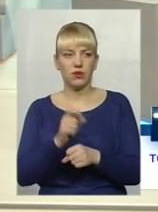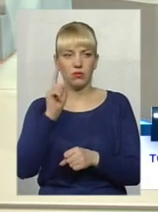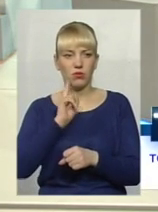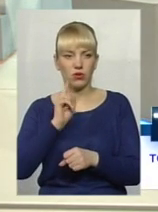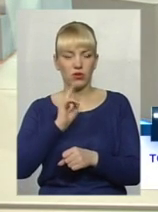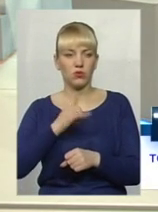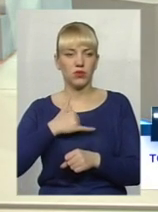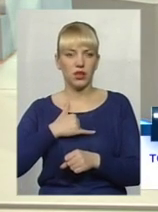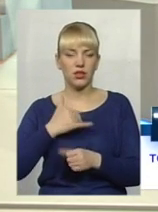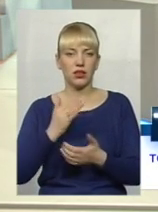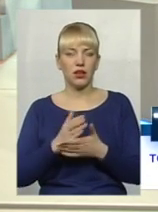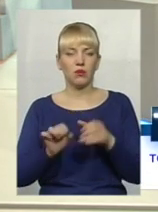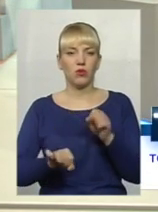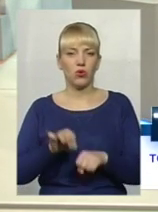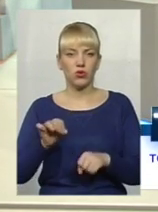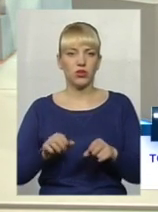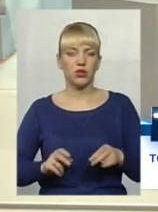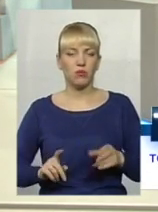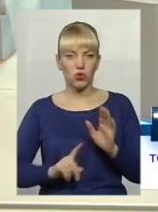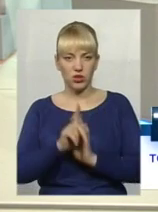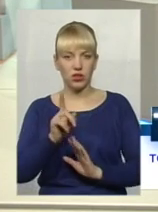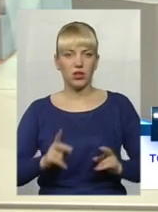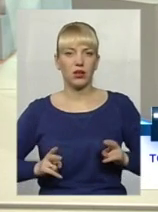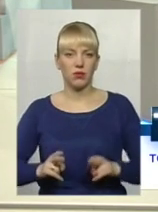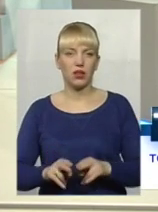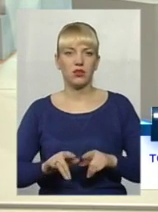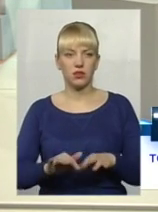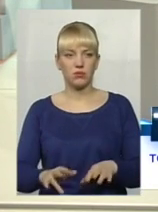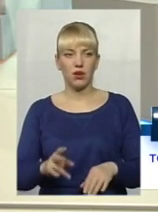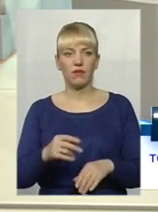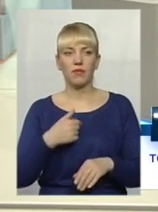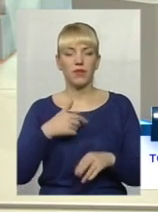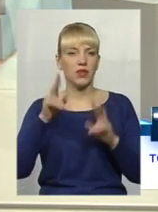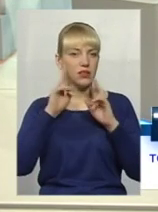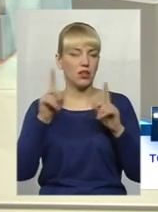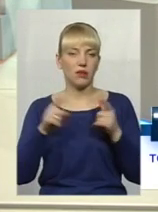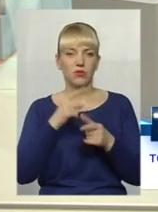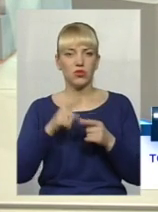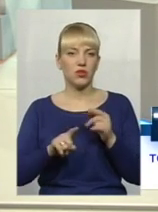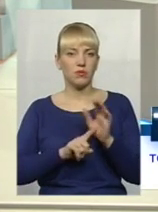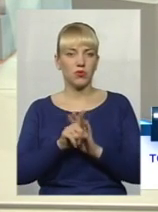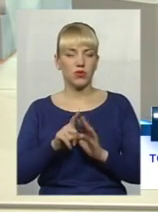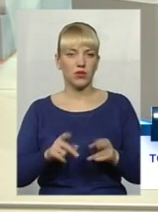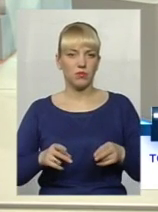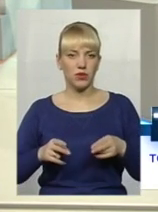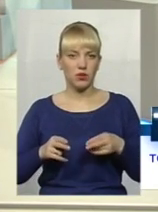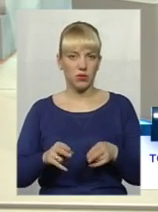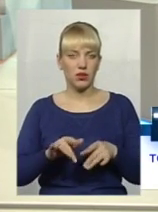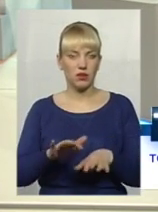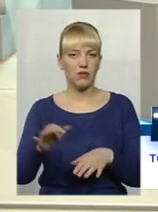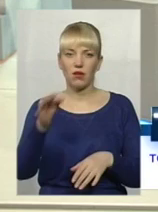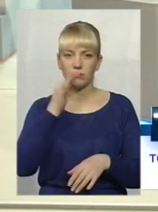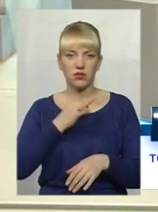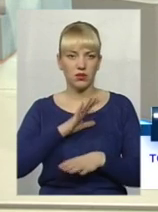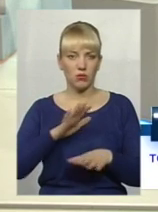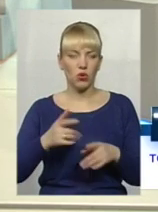нас є порушені кримінальні справи, я так розумію, але не закриті? Ми не знаємо, чи порушена кримінальна справа, нам не сказали про це, але